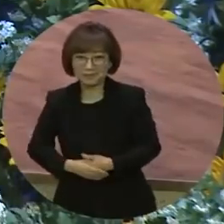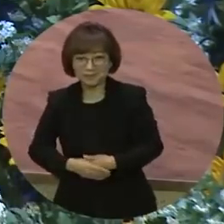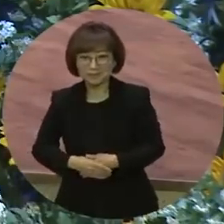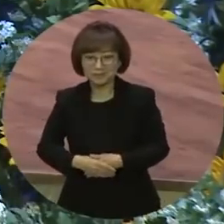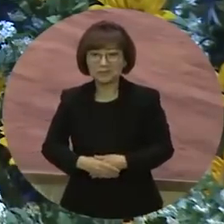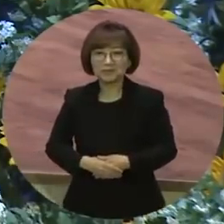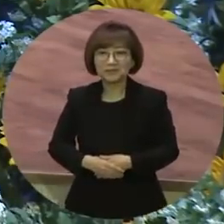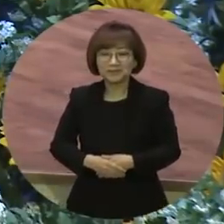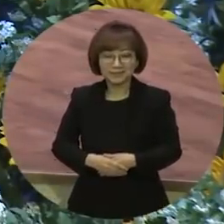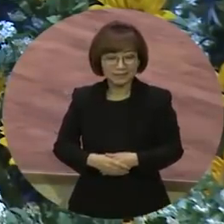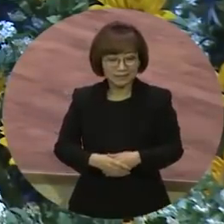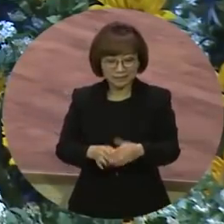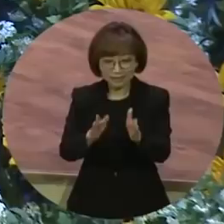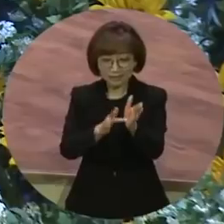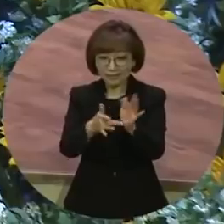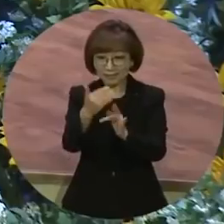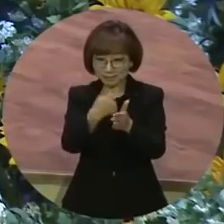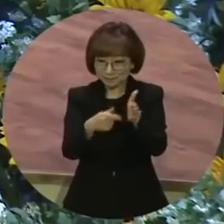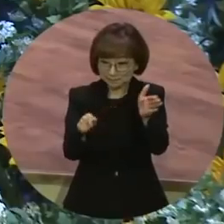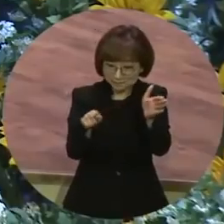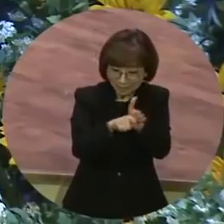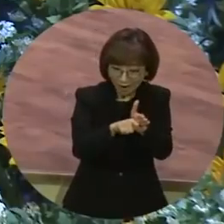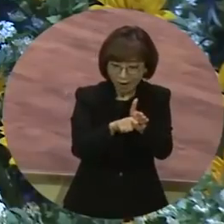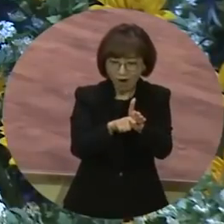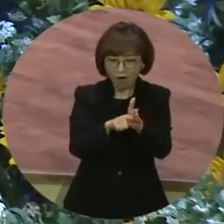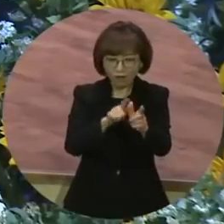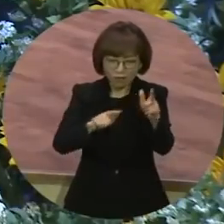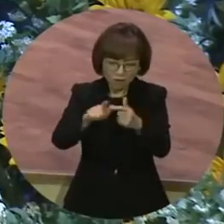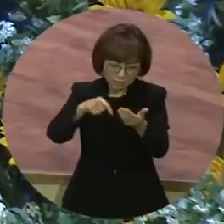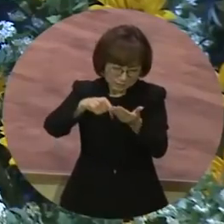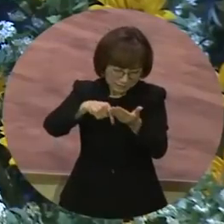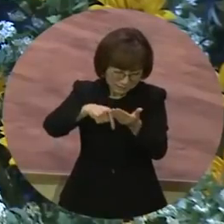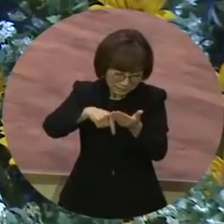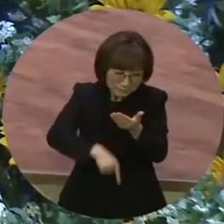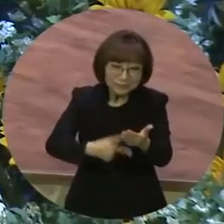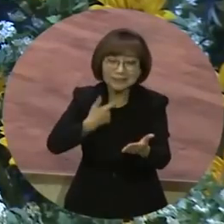예수를 믿으면 믿을수록 더 깊은 체험.